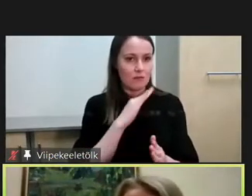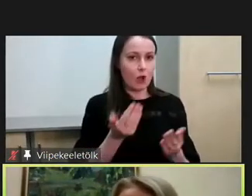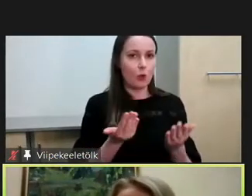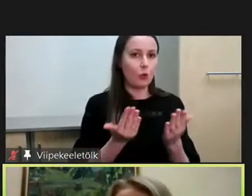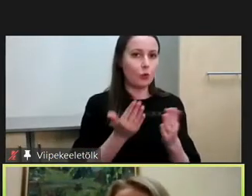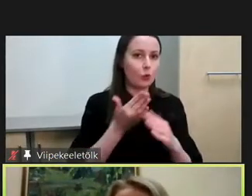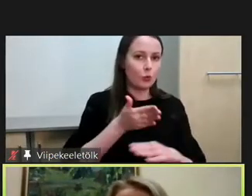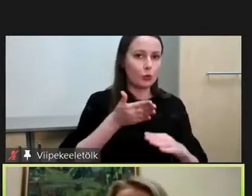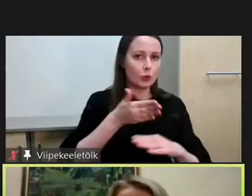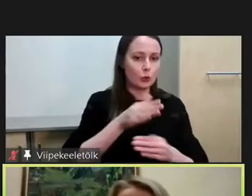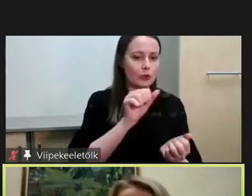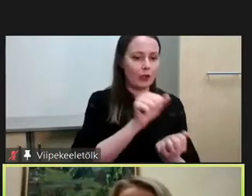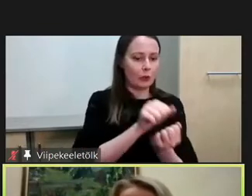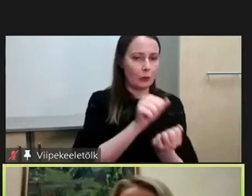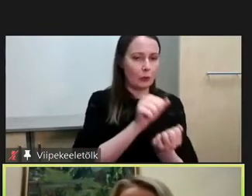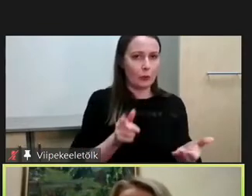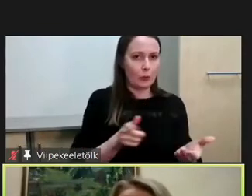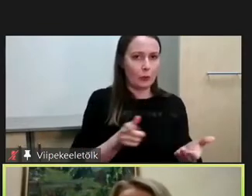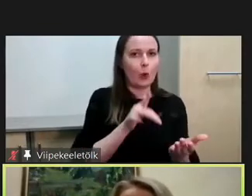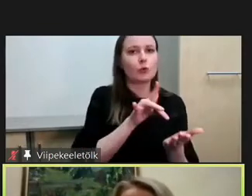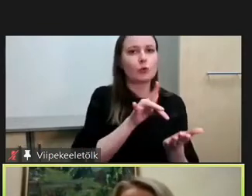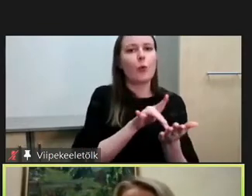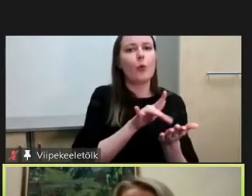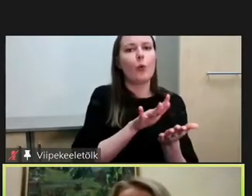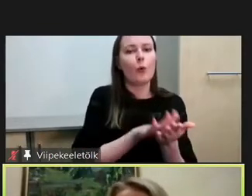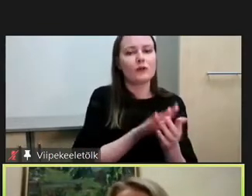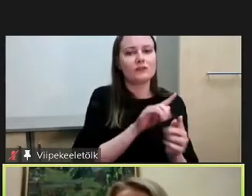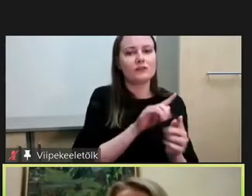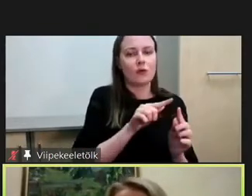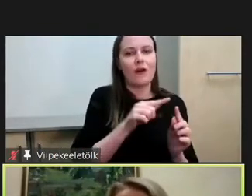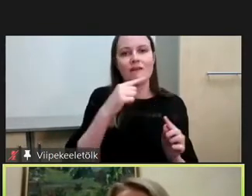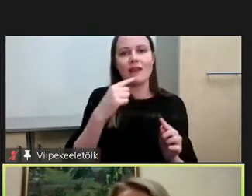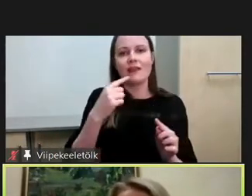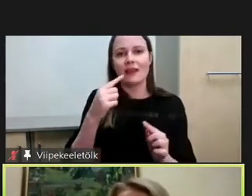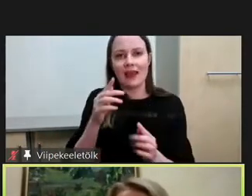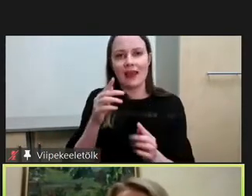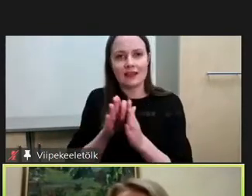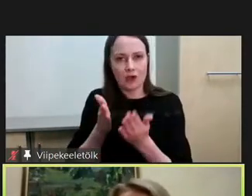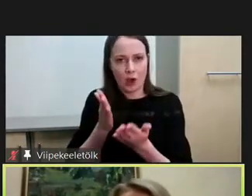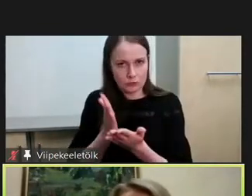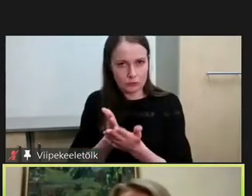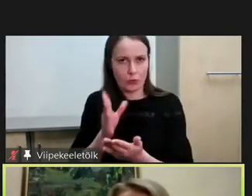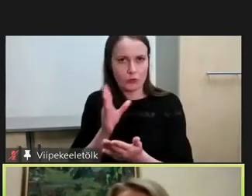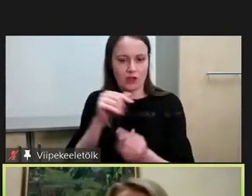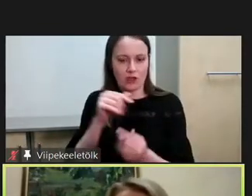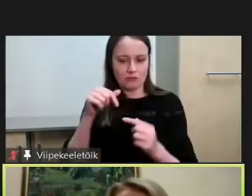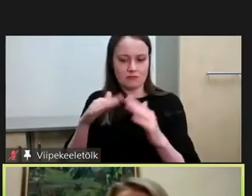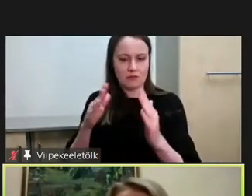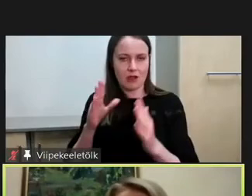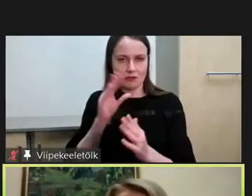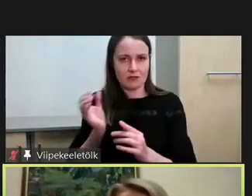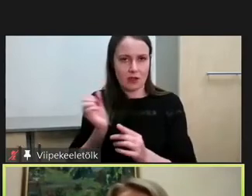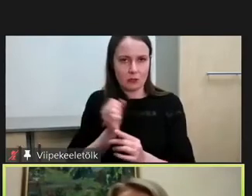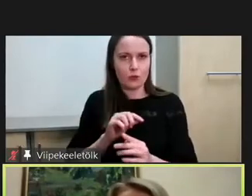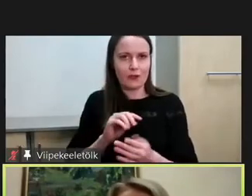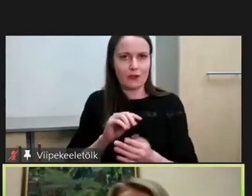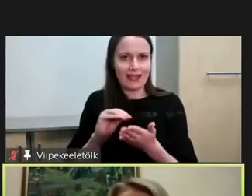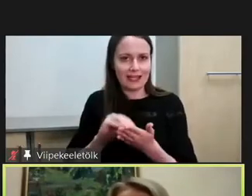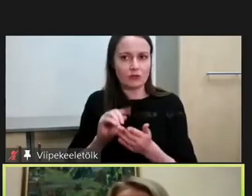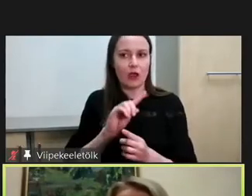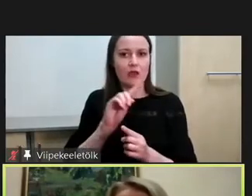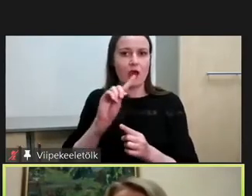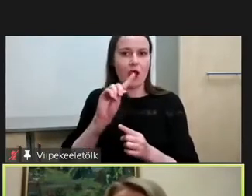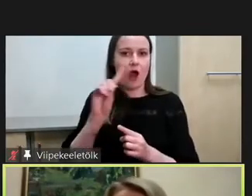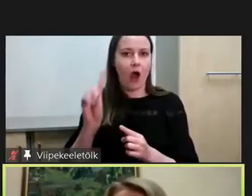trükkinud, on ta otsakorral, et venekeelset raamatut veel meie juures siit saab, kui te kirjutate ja lepite aja kokku ja tulete